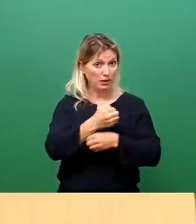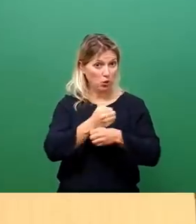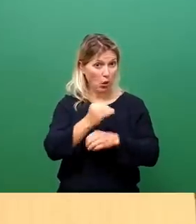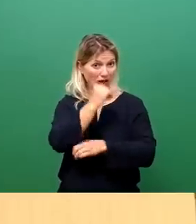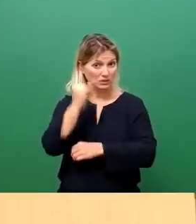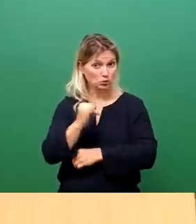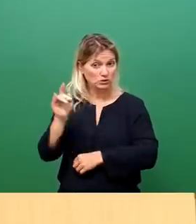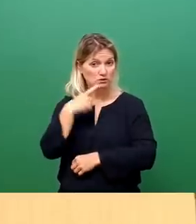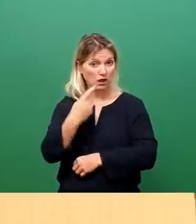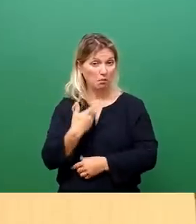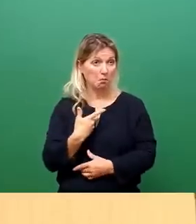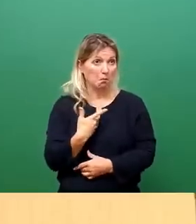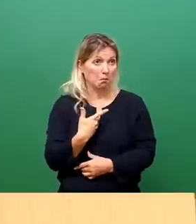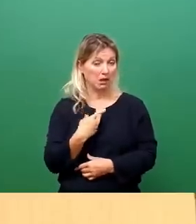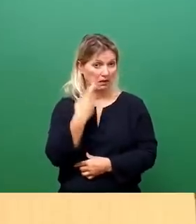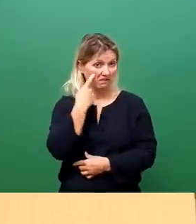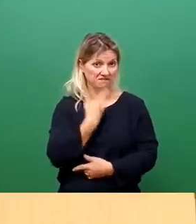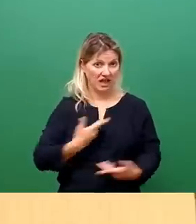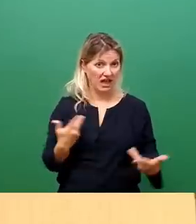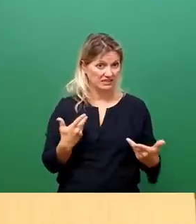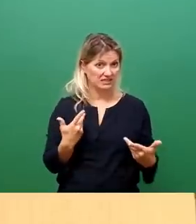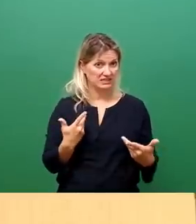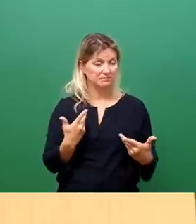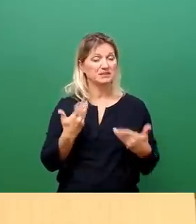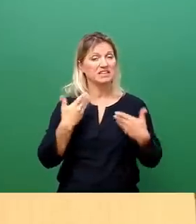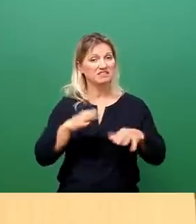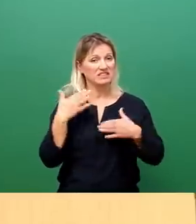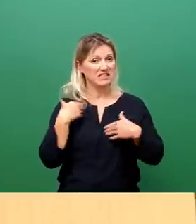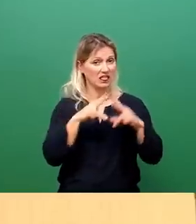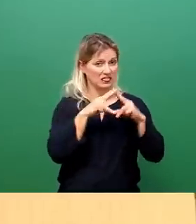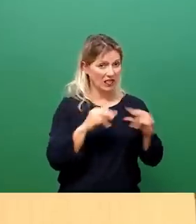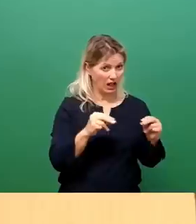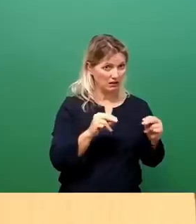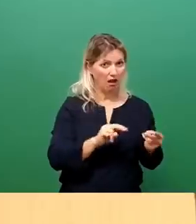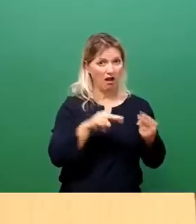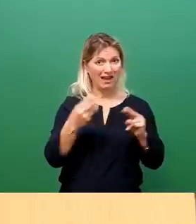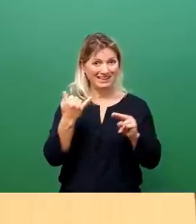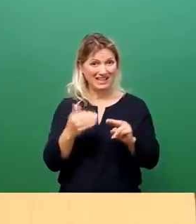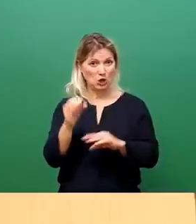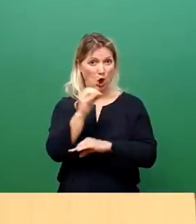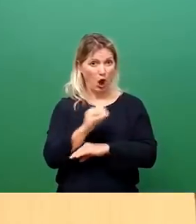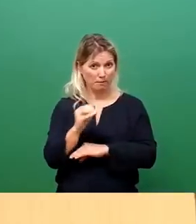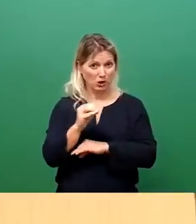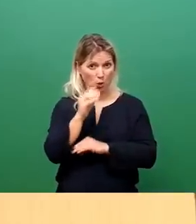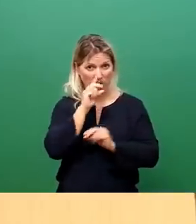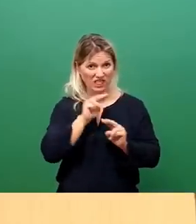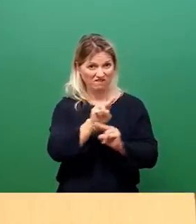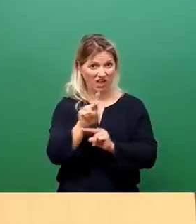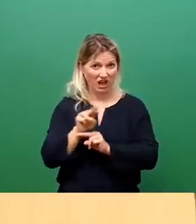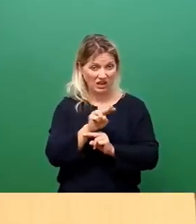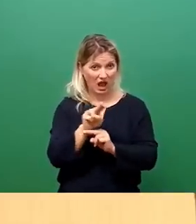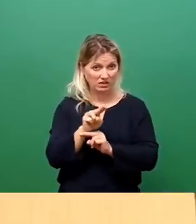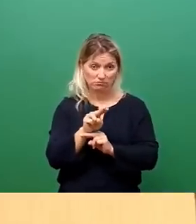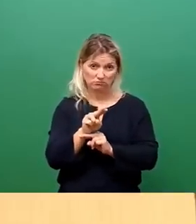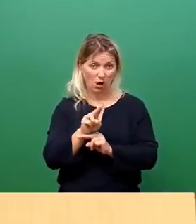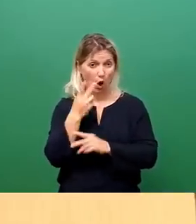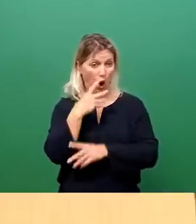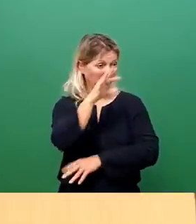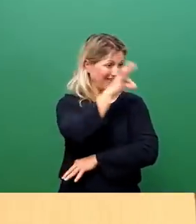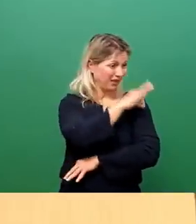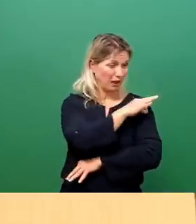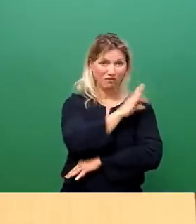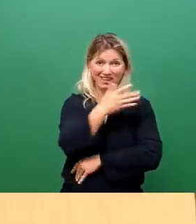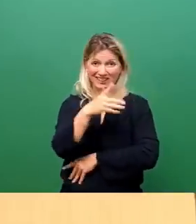beziffern. Studien sowohl unter Delta als auch jetzt unter Omikron zeigen, dass zwischen Geimpften und Ungeimpften kein relevanter